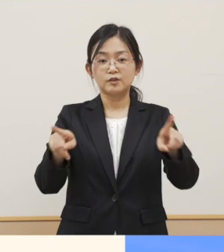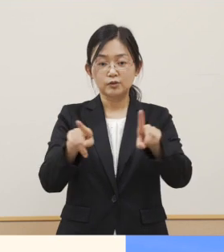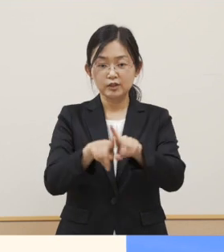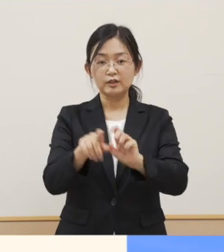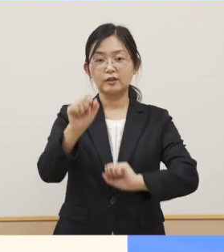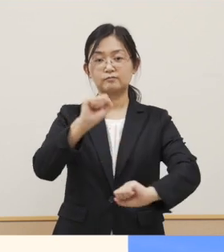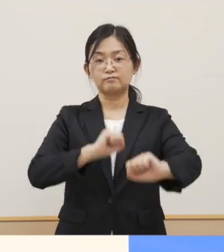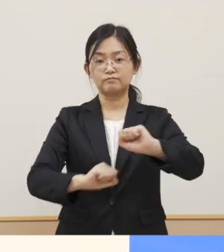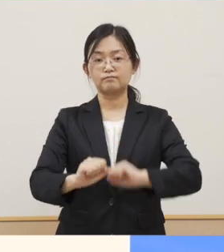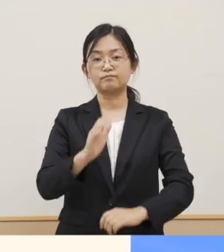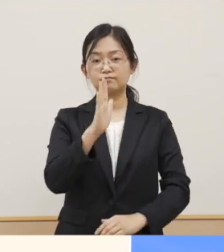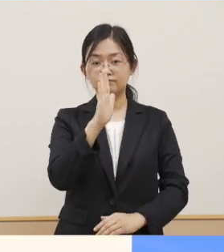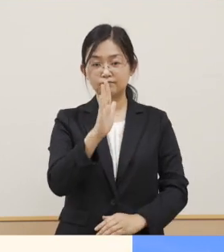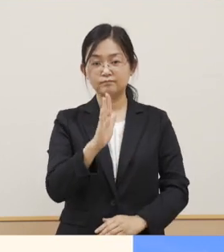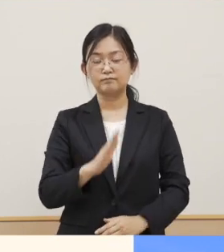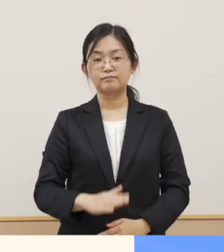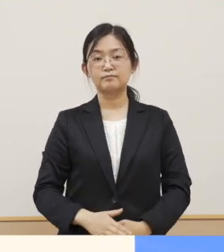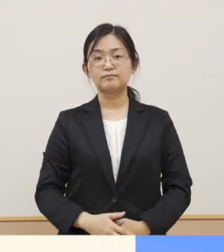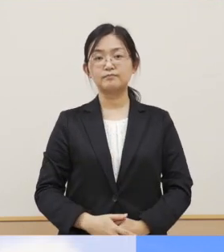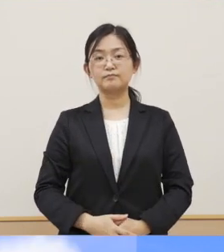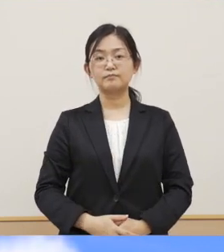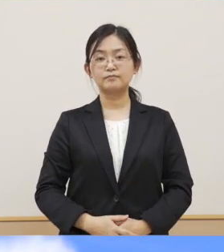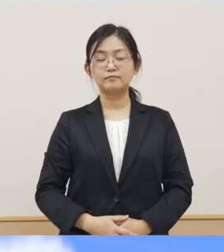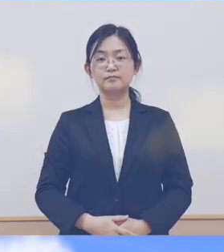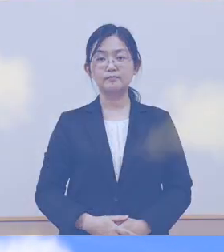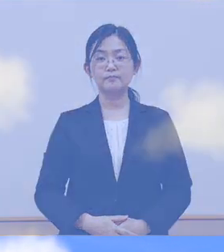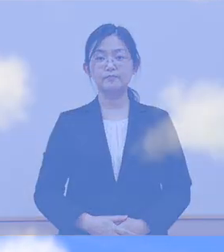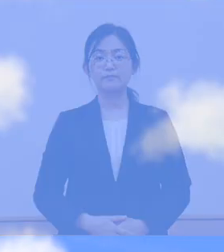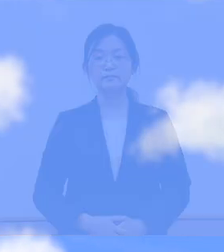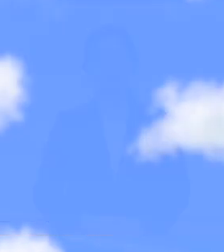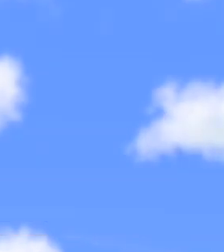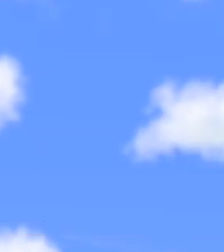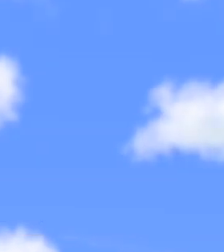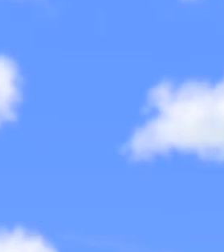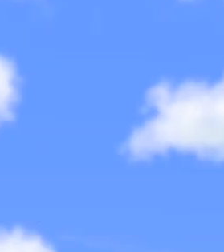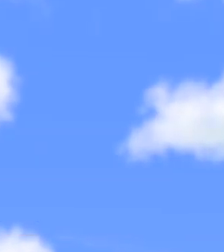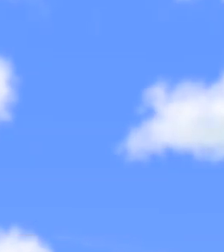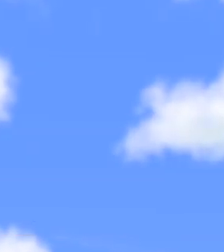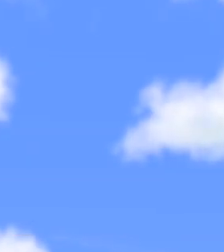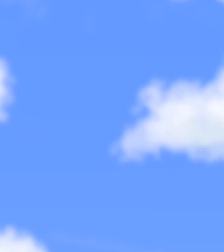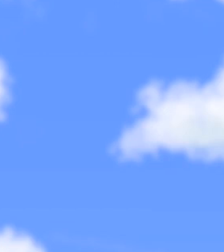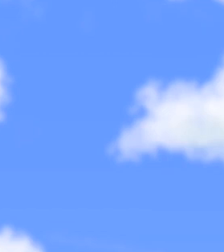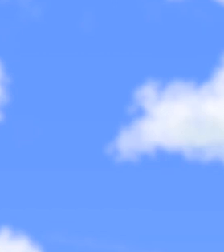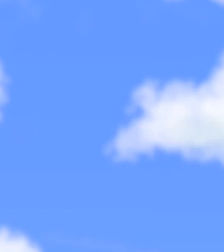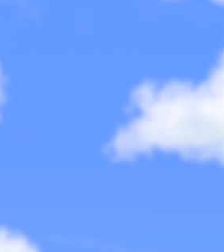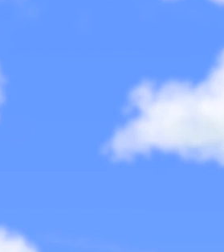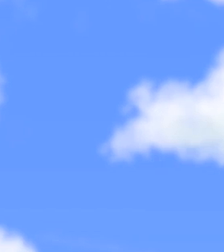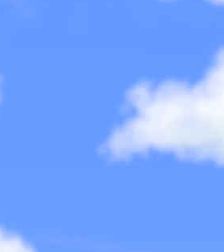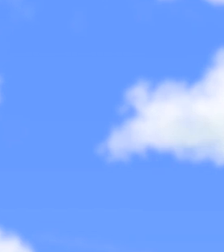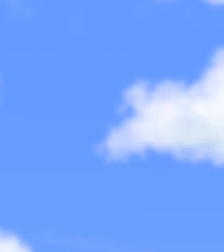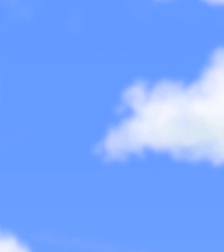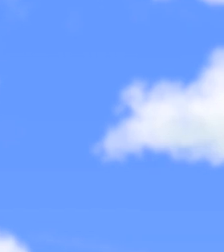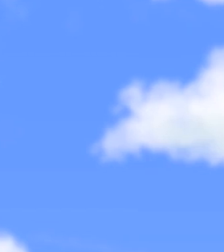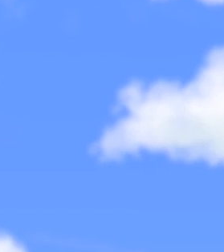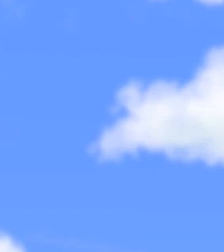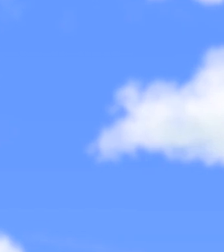ましょう。西脇市子どもの笑顔を育む条例。